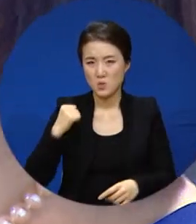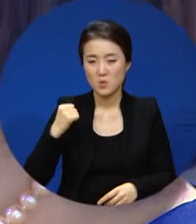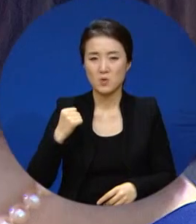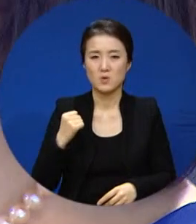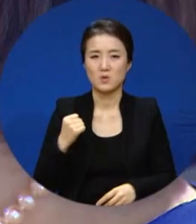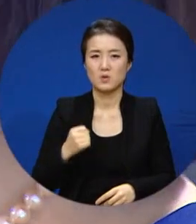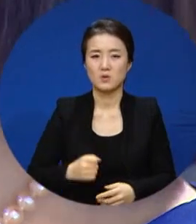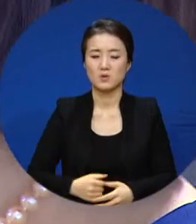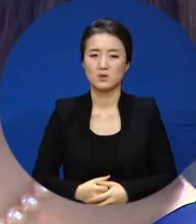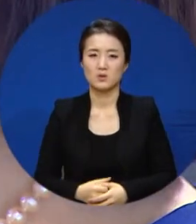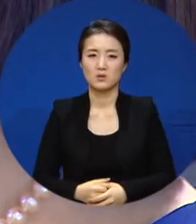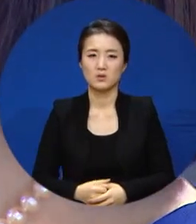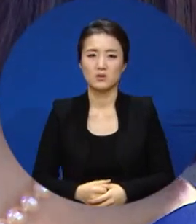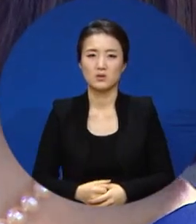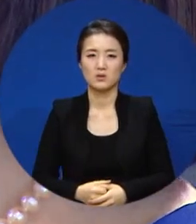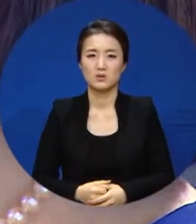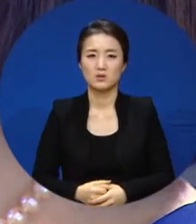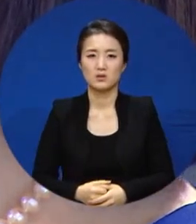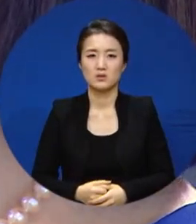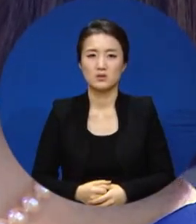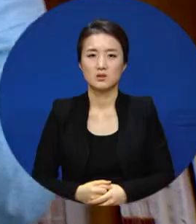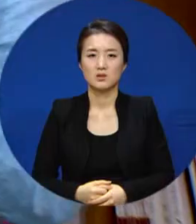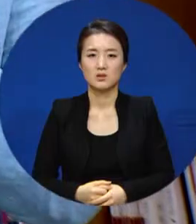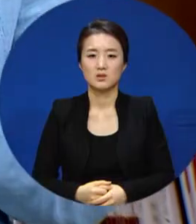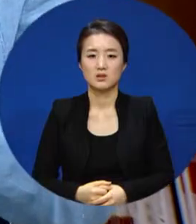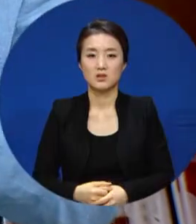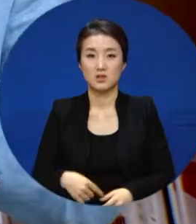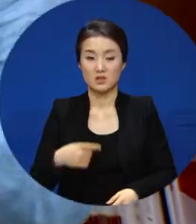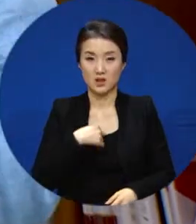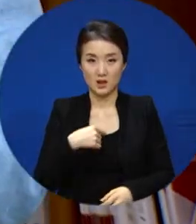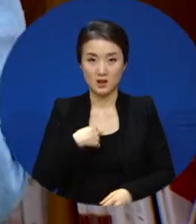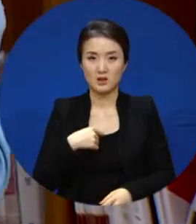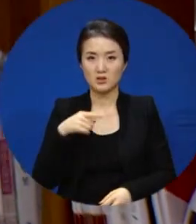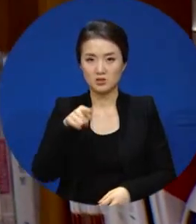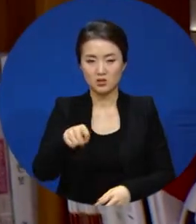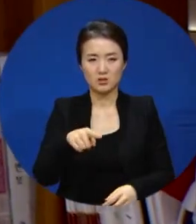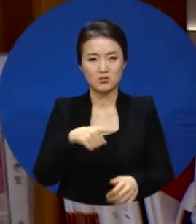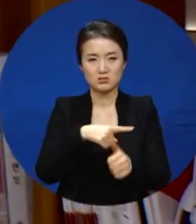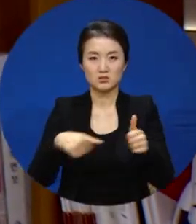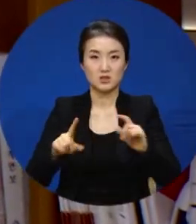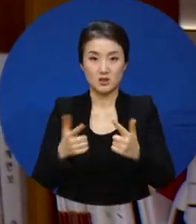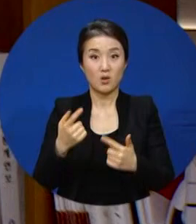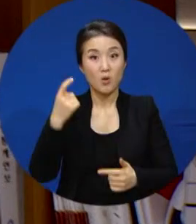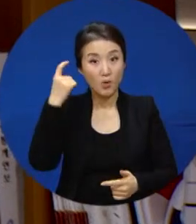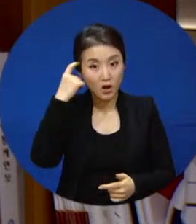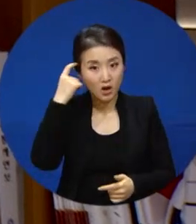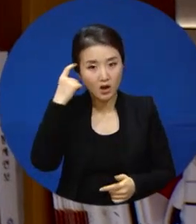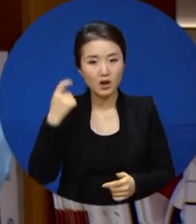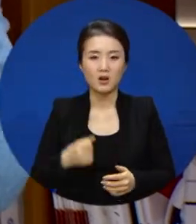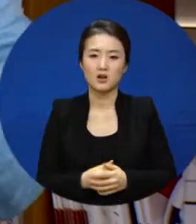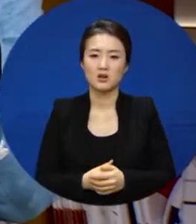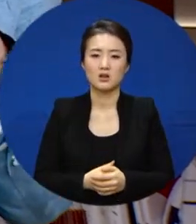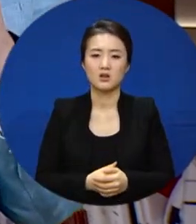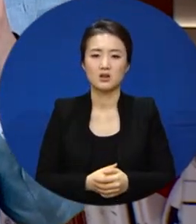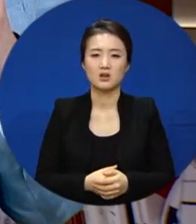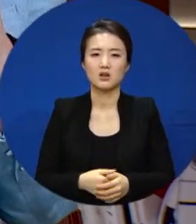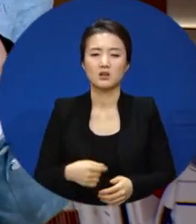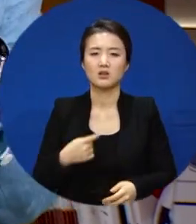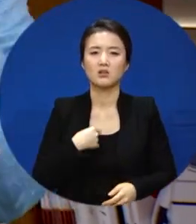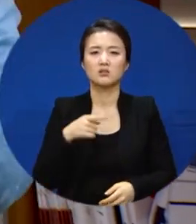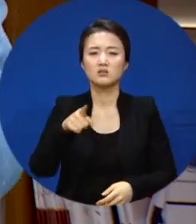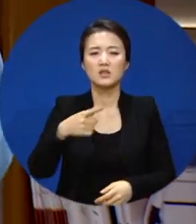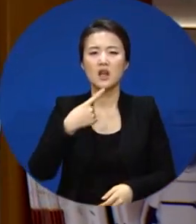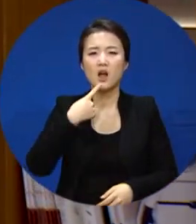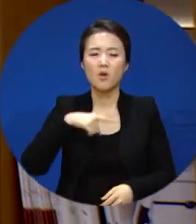불량 비약형이란 것 네가 덜한 죽인 이유는 너는 나한테 이러 놓지도 가치가